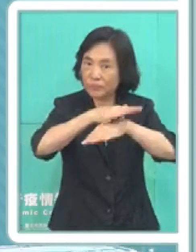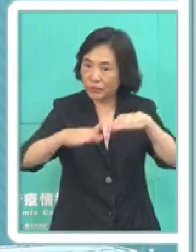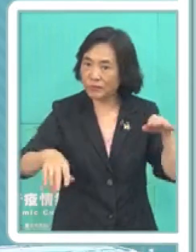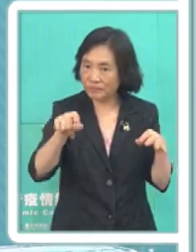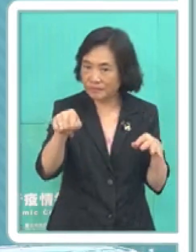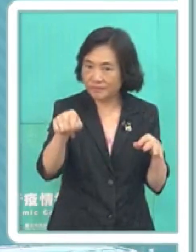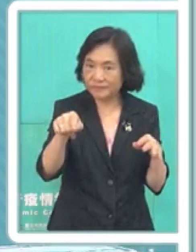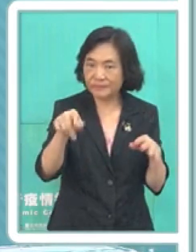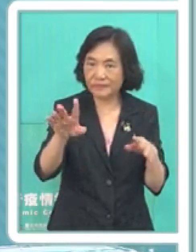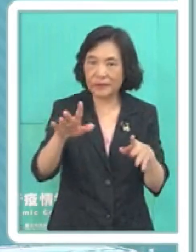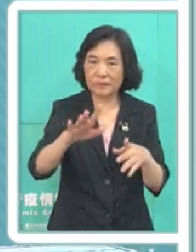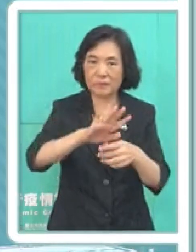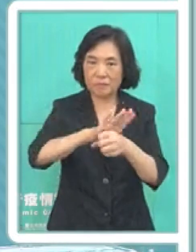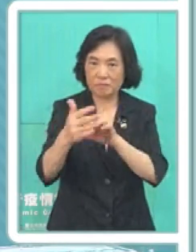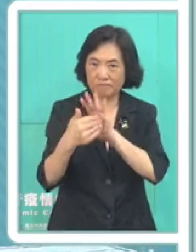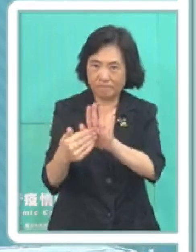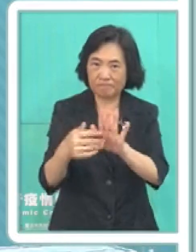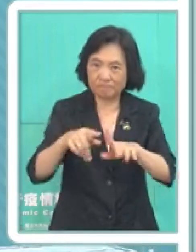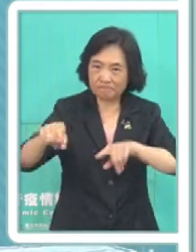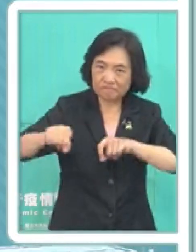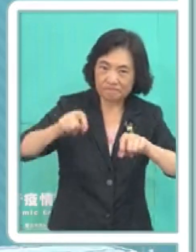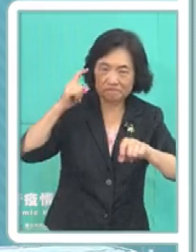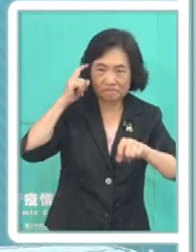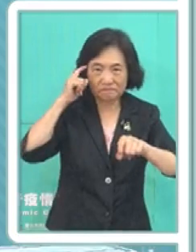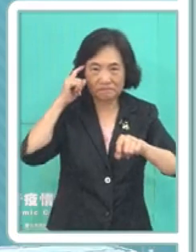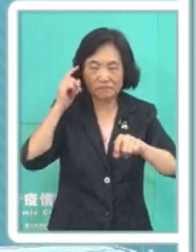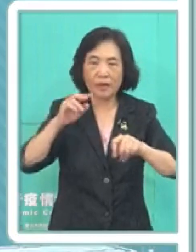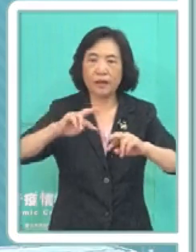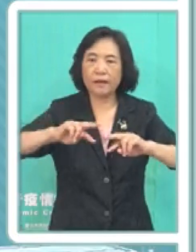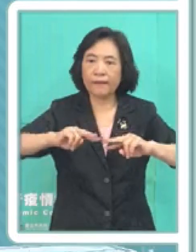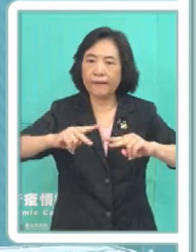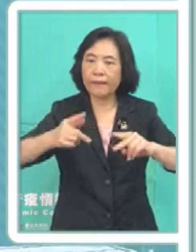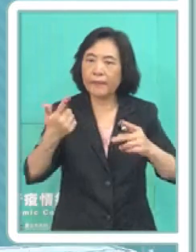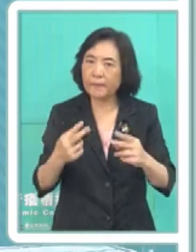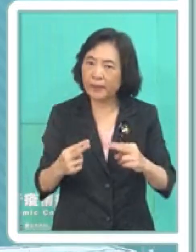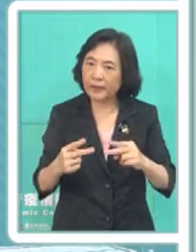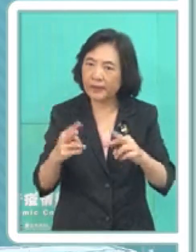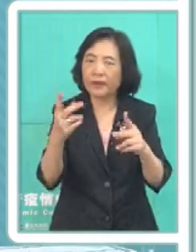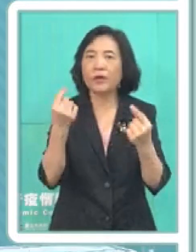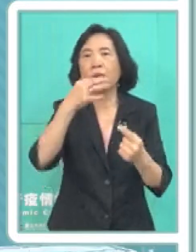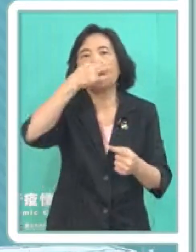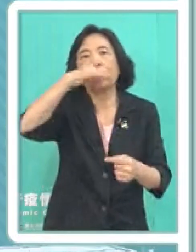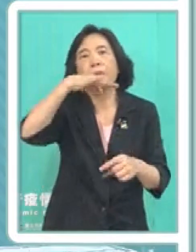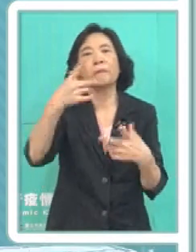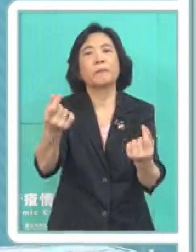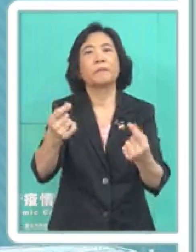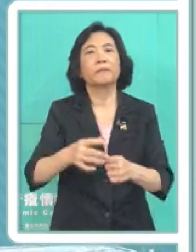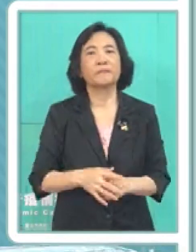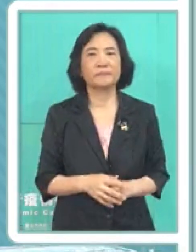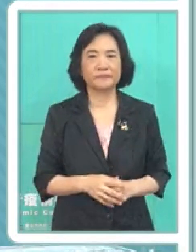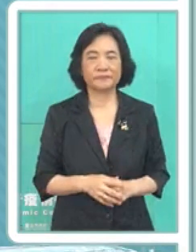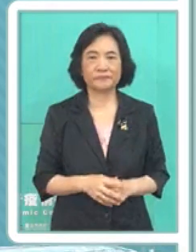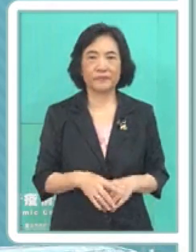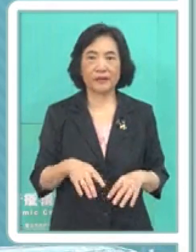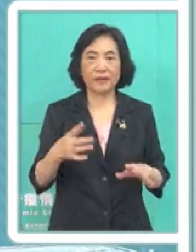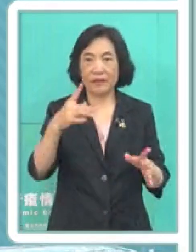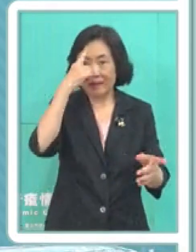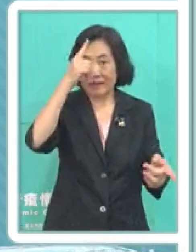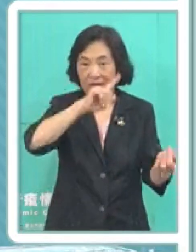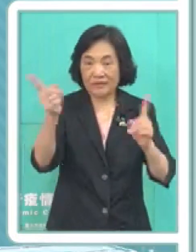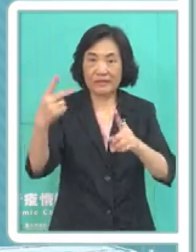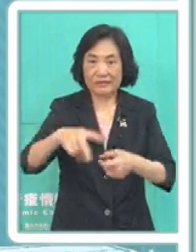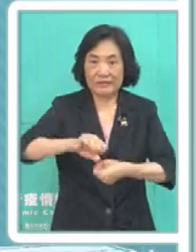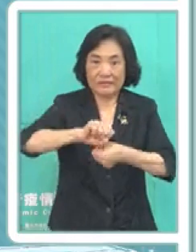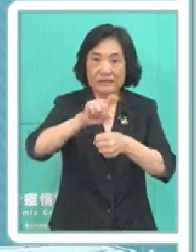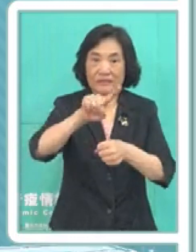简单，你知道，它的防疫战略你知道已经改成流感化，但是我要再看数据的哦，它虽然一天哦